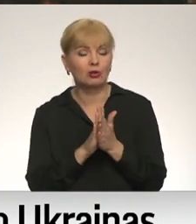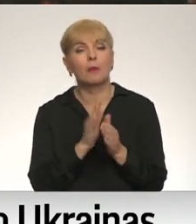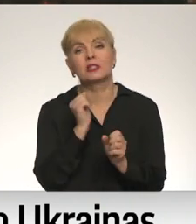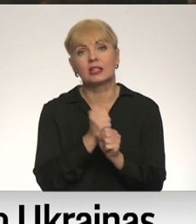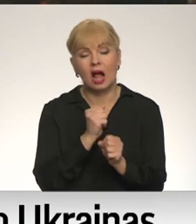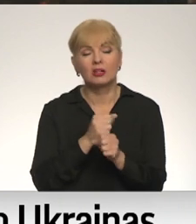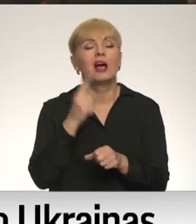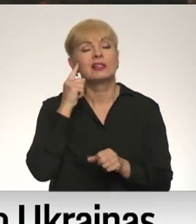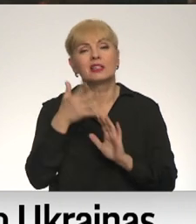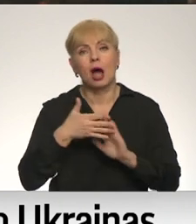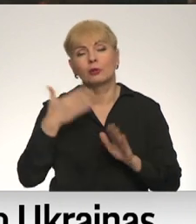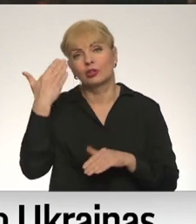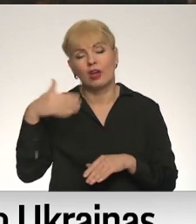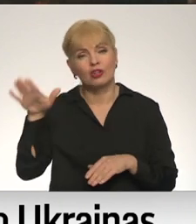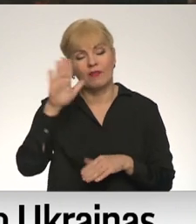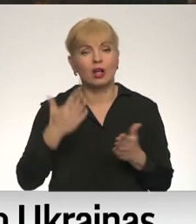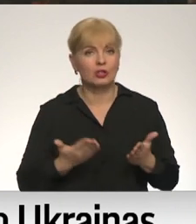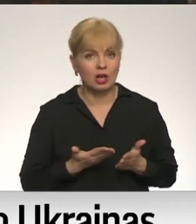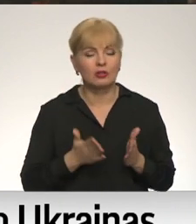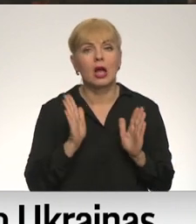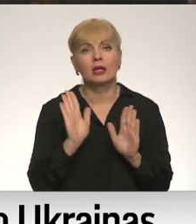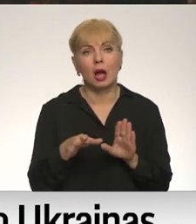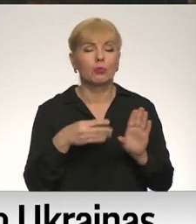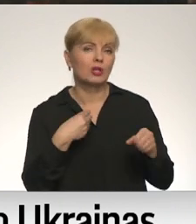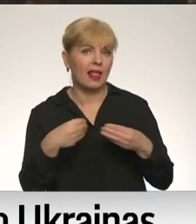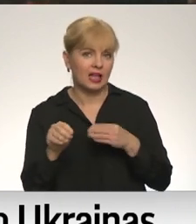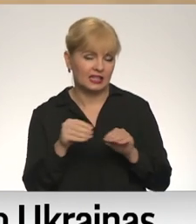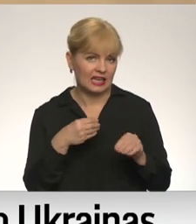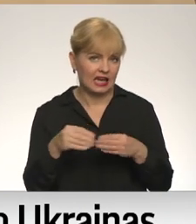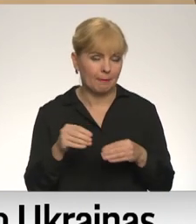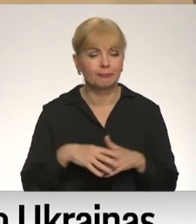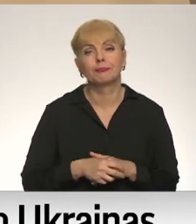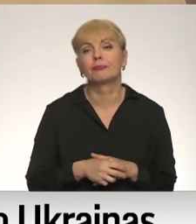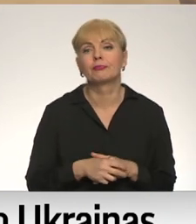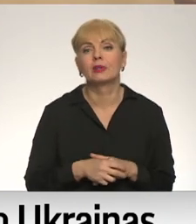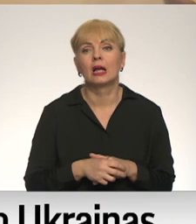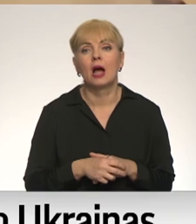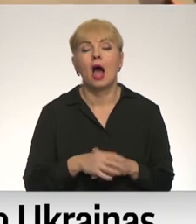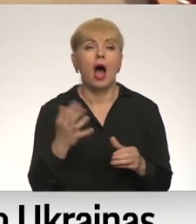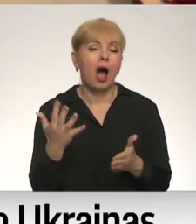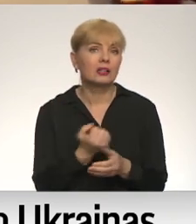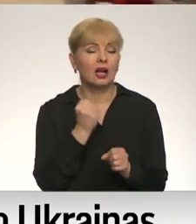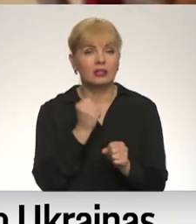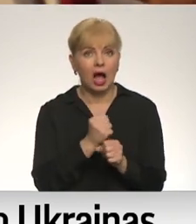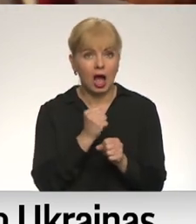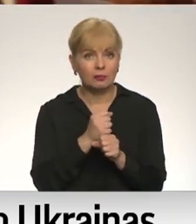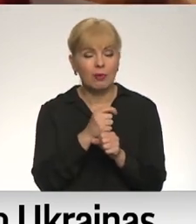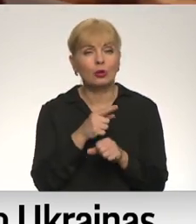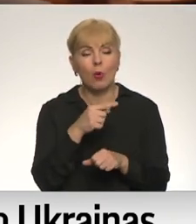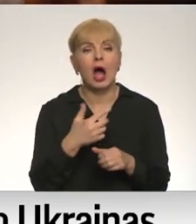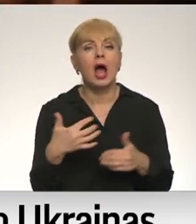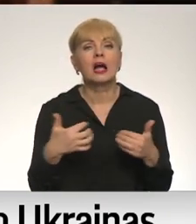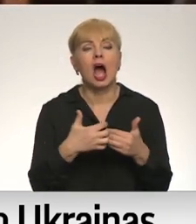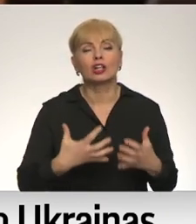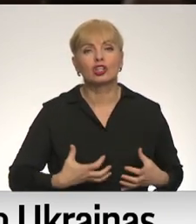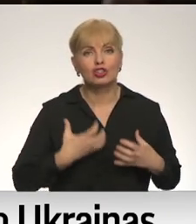jo apzinās, ka svešā valstī dzīvojot jābūt elastīgākiem. Vēlme atrast darbu no kara šausmām aizbēgušajiem ukraiņiem